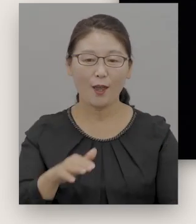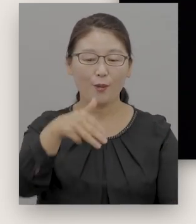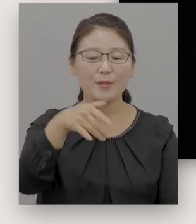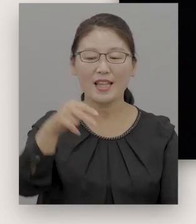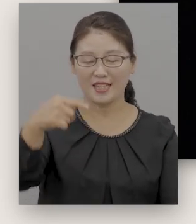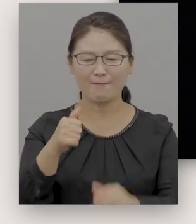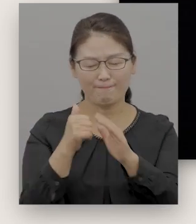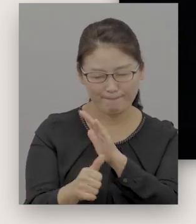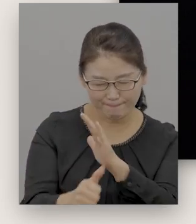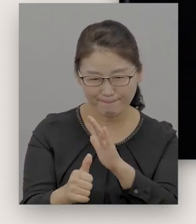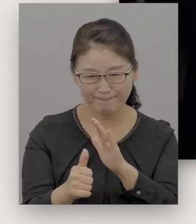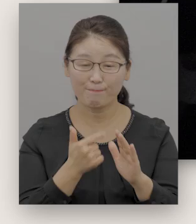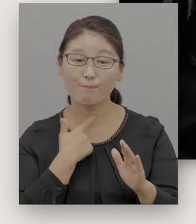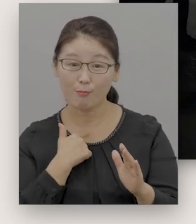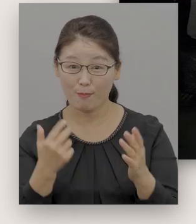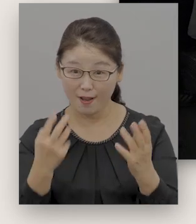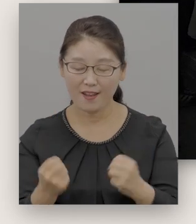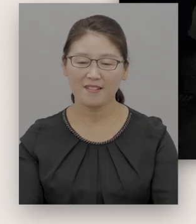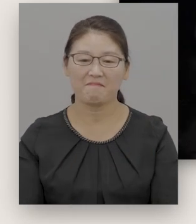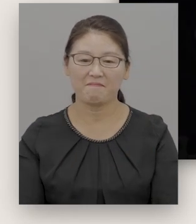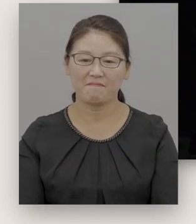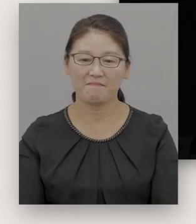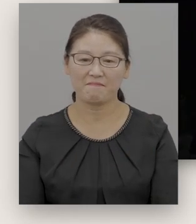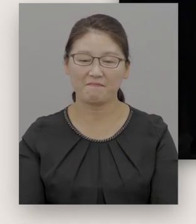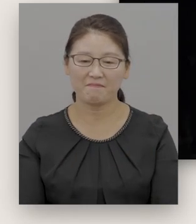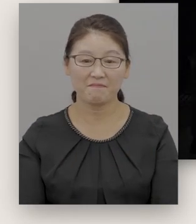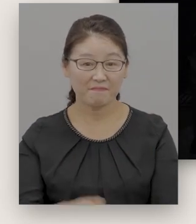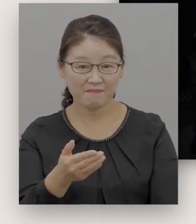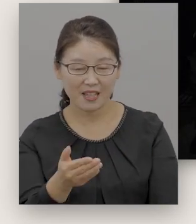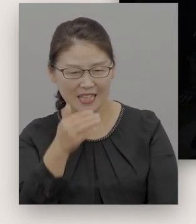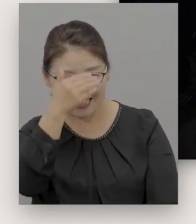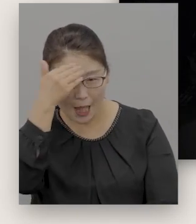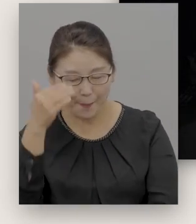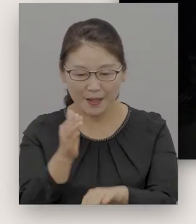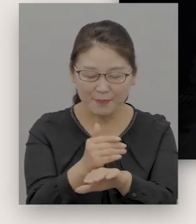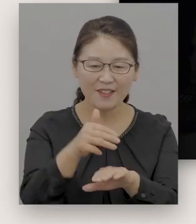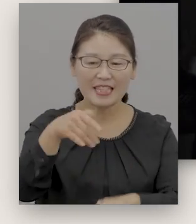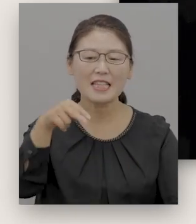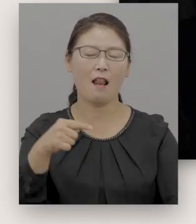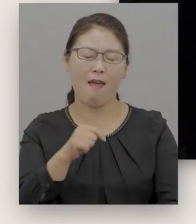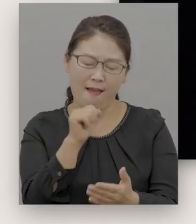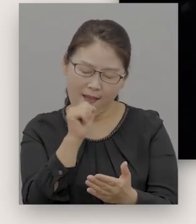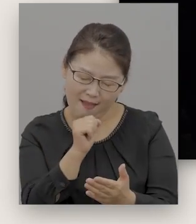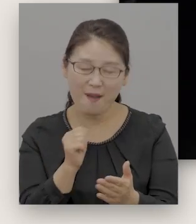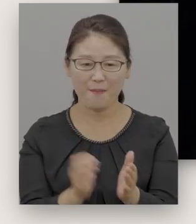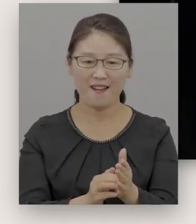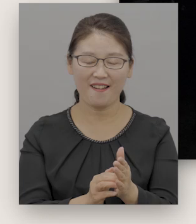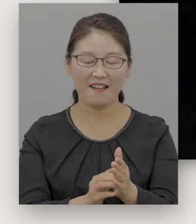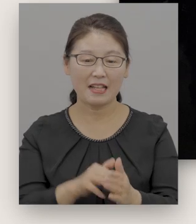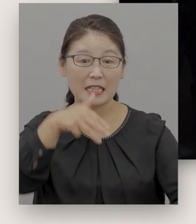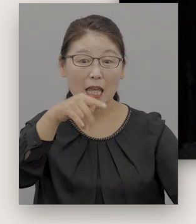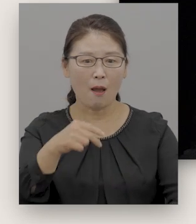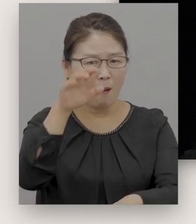체스를 위에 이제 좀 젊은 시절부터 좋아했다고 말씀을 드렸잖아요. 체스를 얼마나 잘했냐면